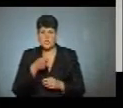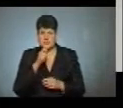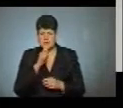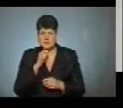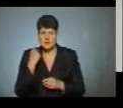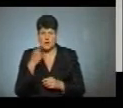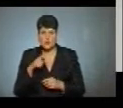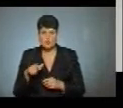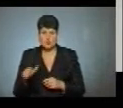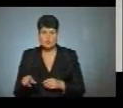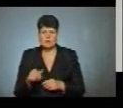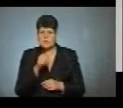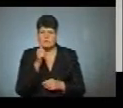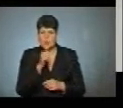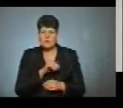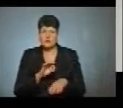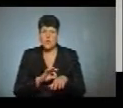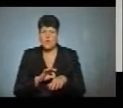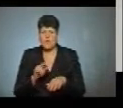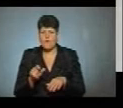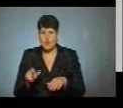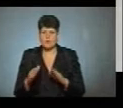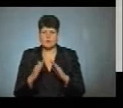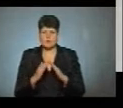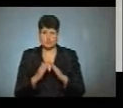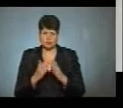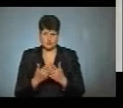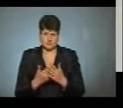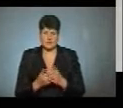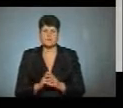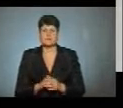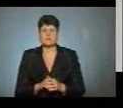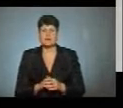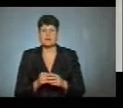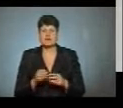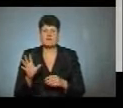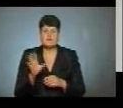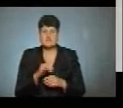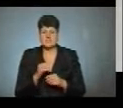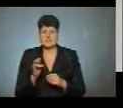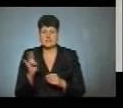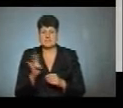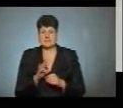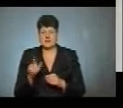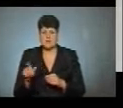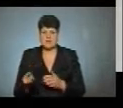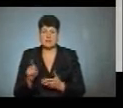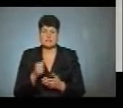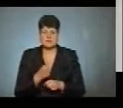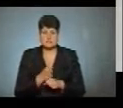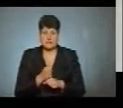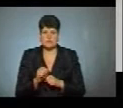особою, сповідь хворих на дому, так би мовити. Отже, всіх священників зобов'язали, щоб такі люди